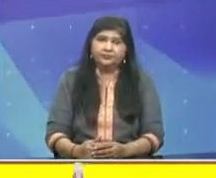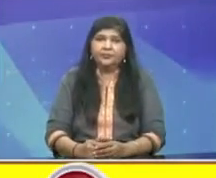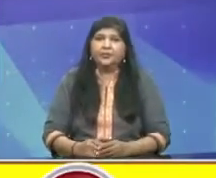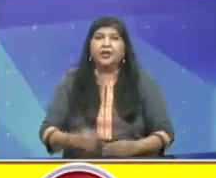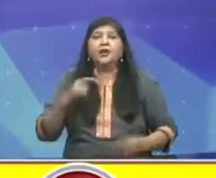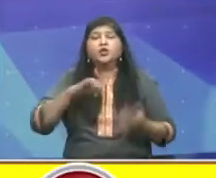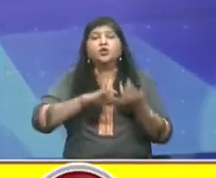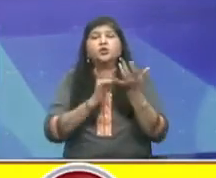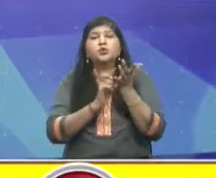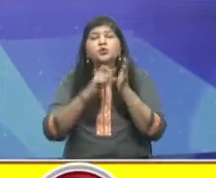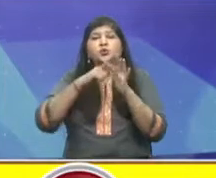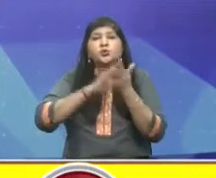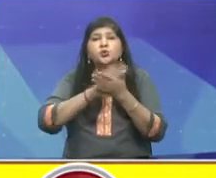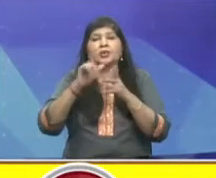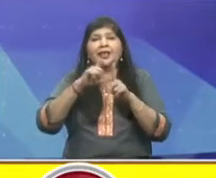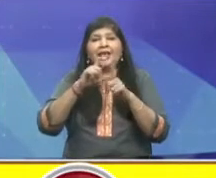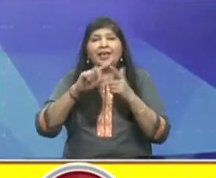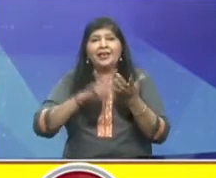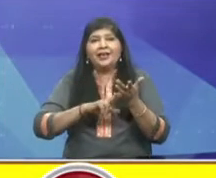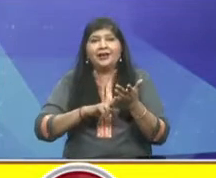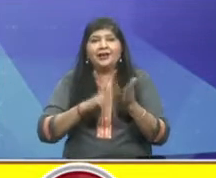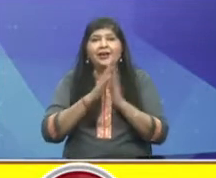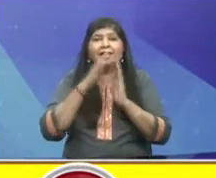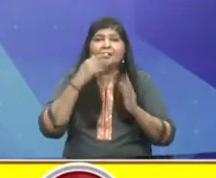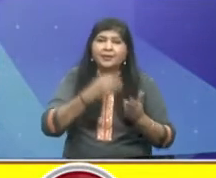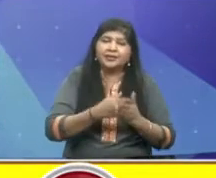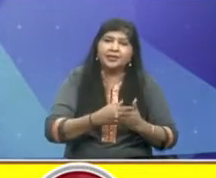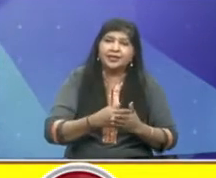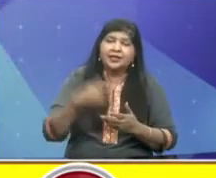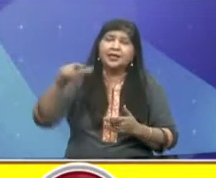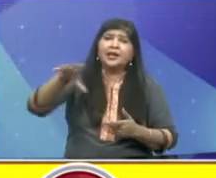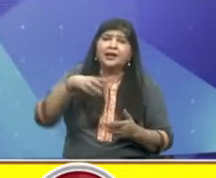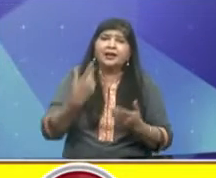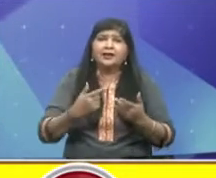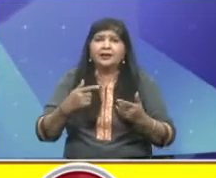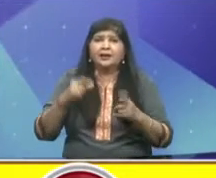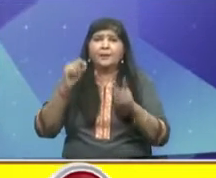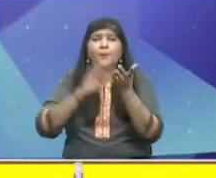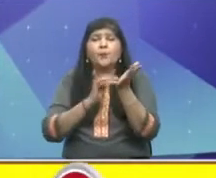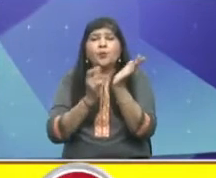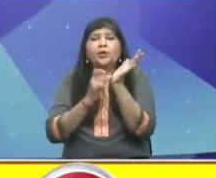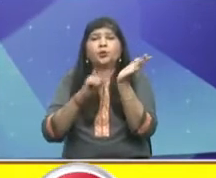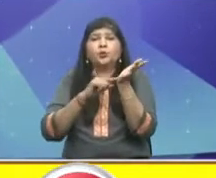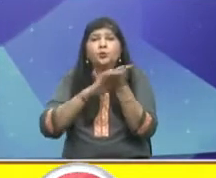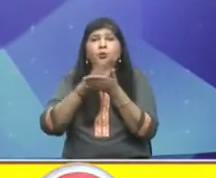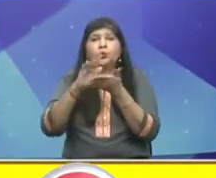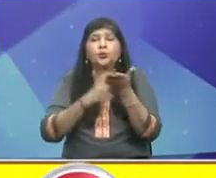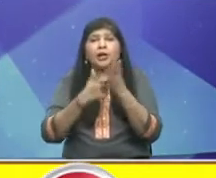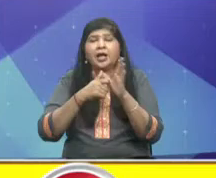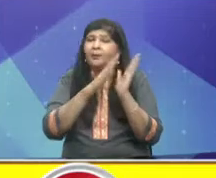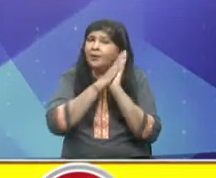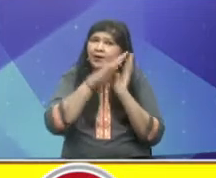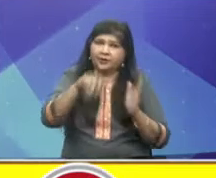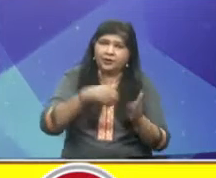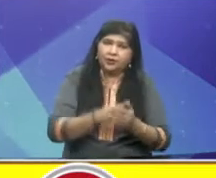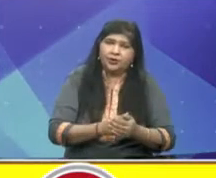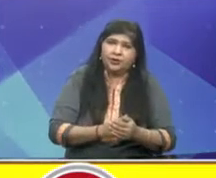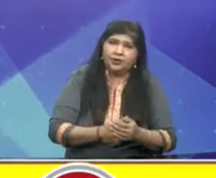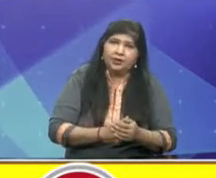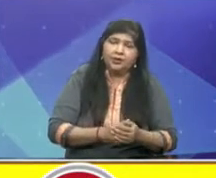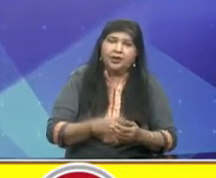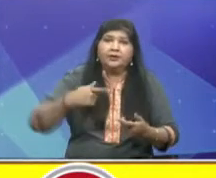जी नमस्ते। आप कहाँ से बोल रही हैं? दाऊदपुरा से। कहाँ पड़ता है ये? मथुरा में। मथुरा में। फिर तो सुखदेवी